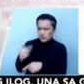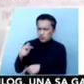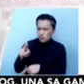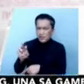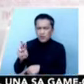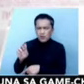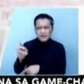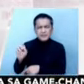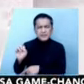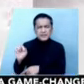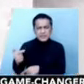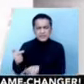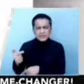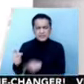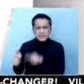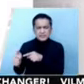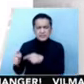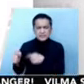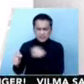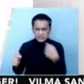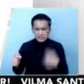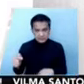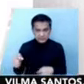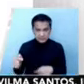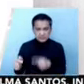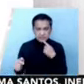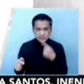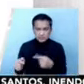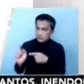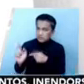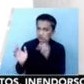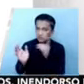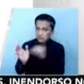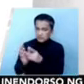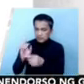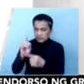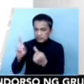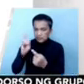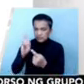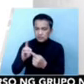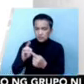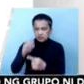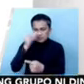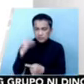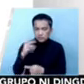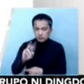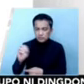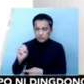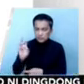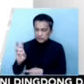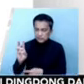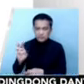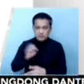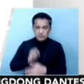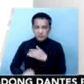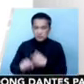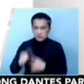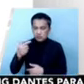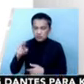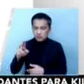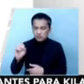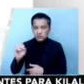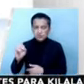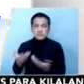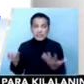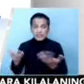na isang Chinese national. Base sa dokumentong may petsang March 2006, ipinanganak si Guo sa Fujian, China